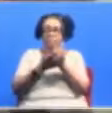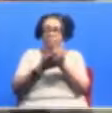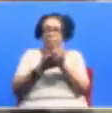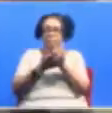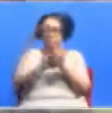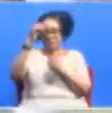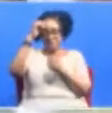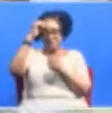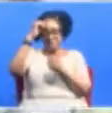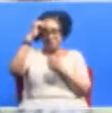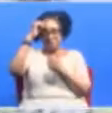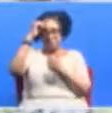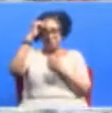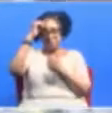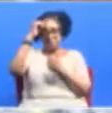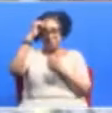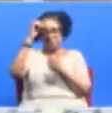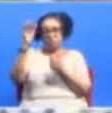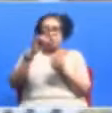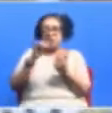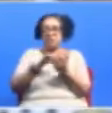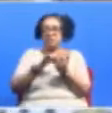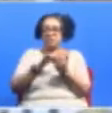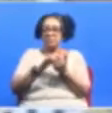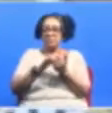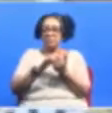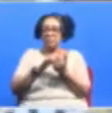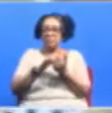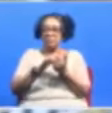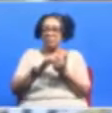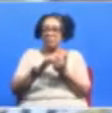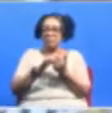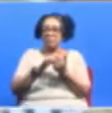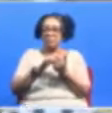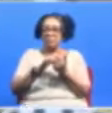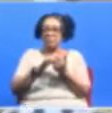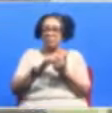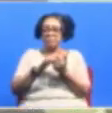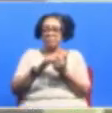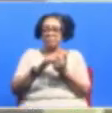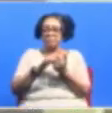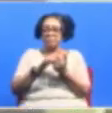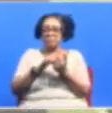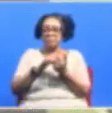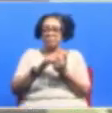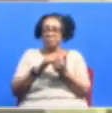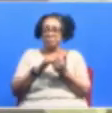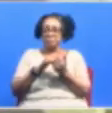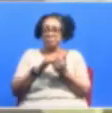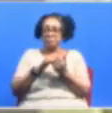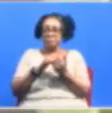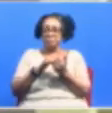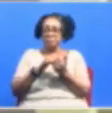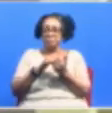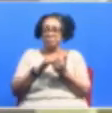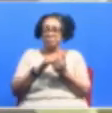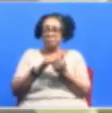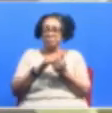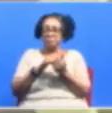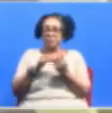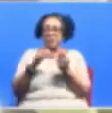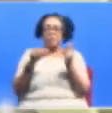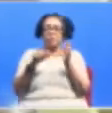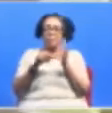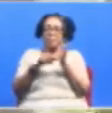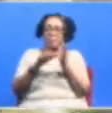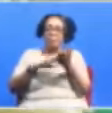kutoka kwa serikali ili nione hapa na mimi naishi, lakisha zile